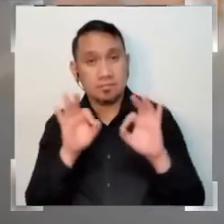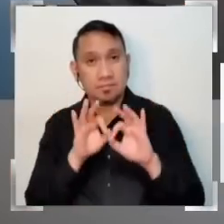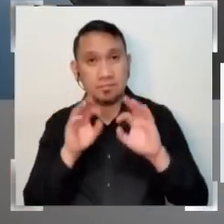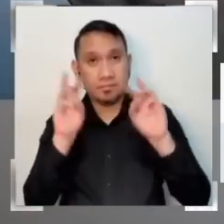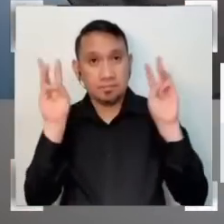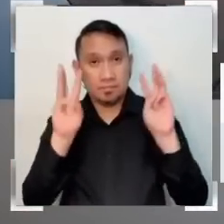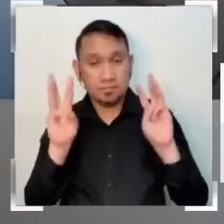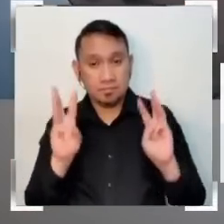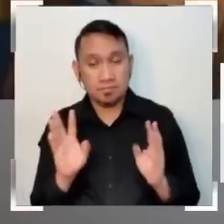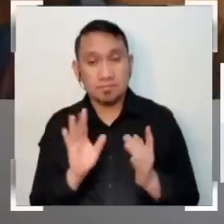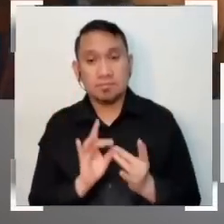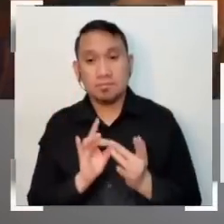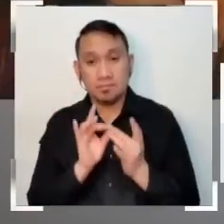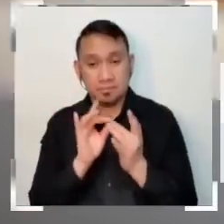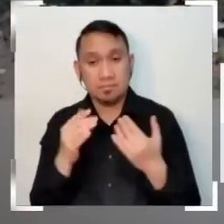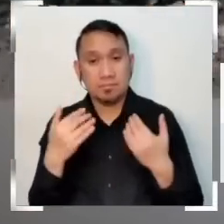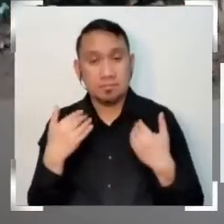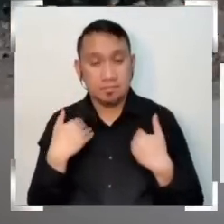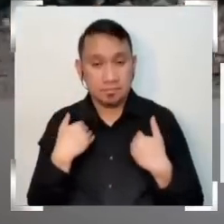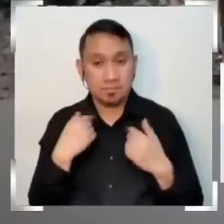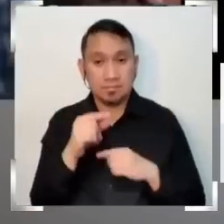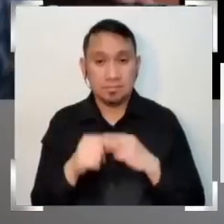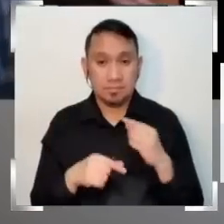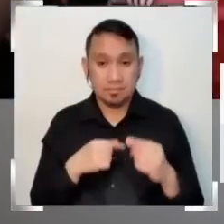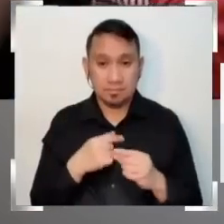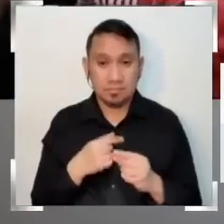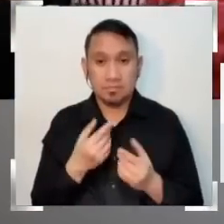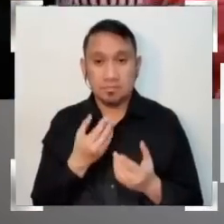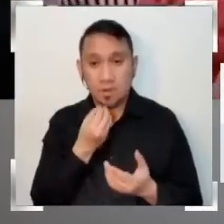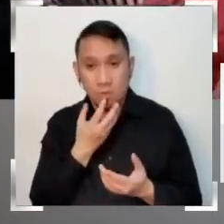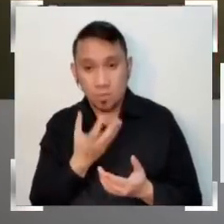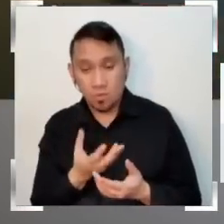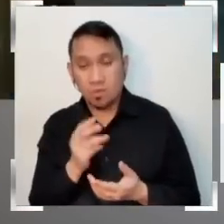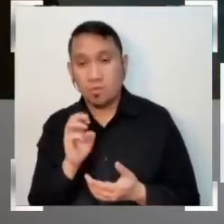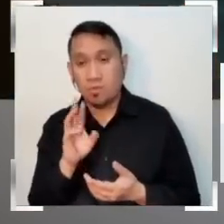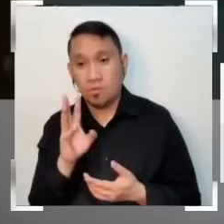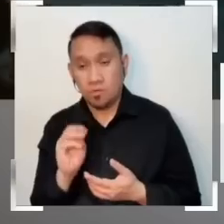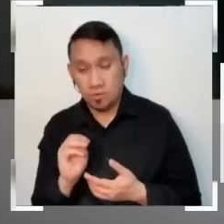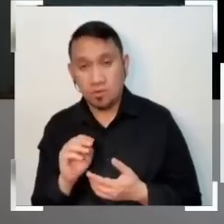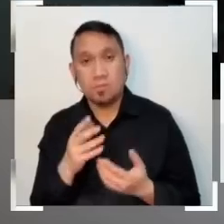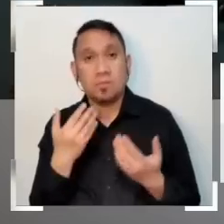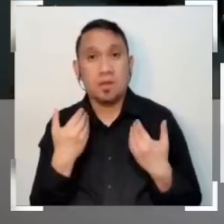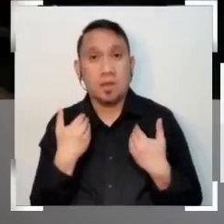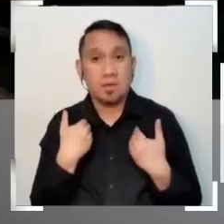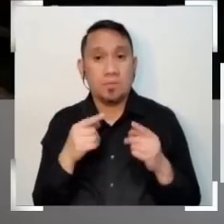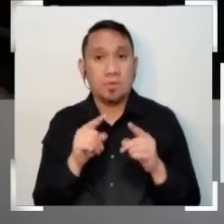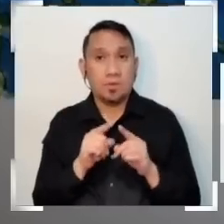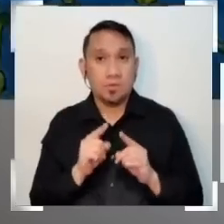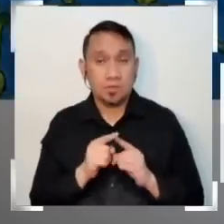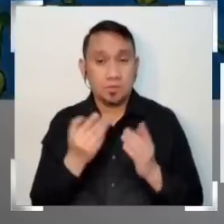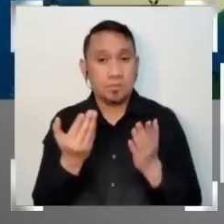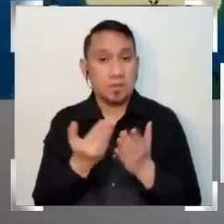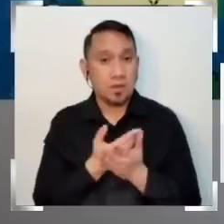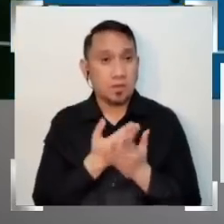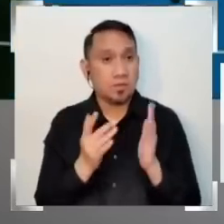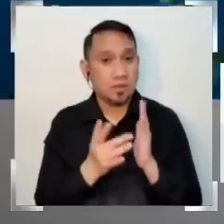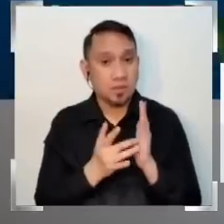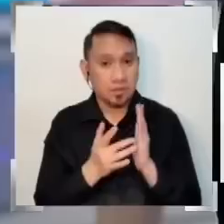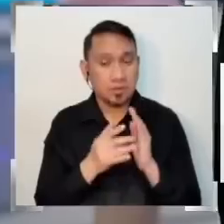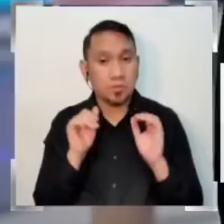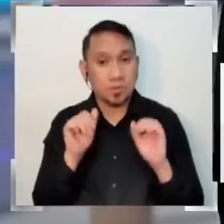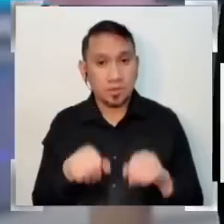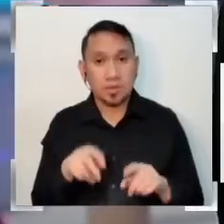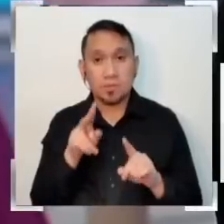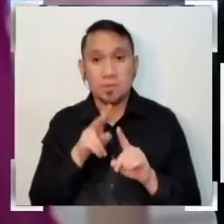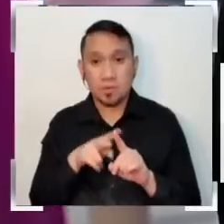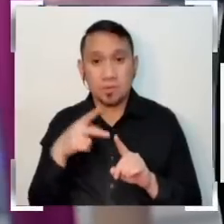mga global warming, paiba-iba na talaga. Meron ng mga bagong teknolohiya na ia-apply tayo dito for us to be able